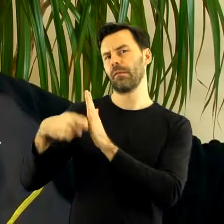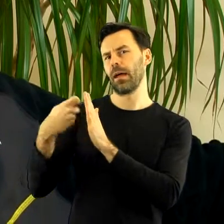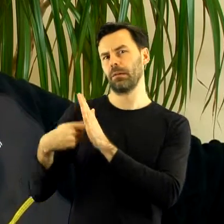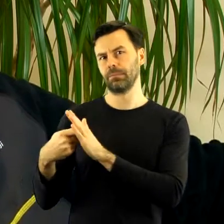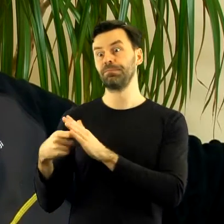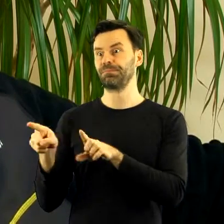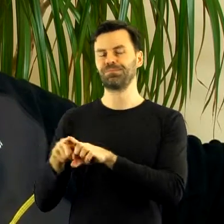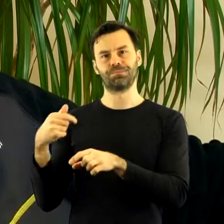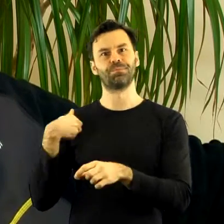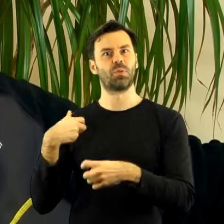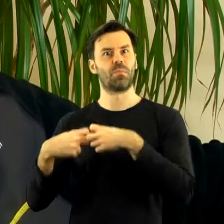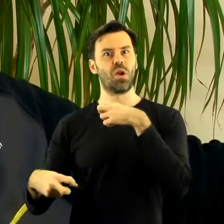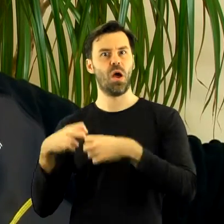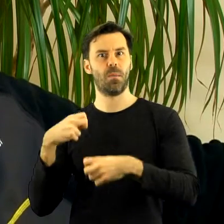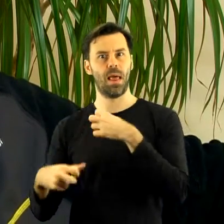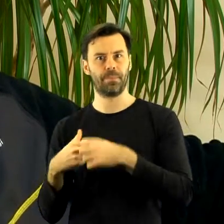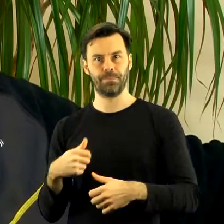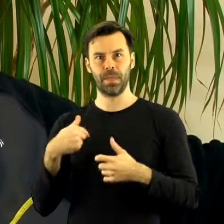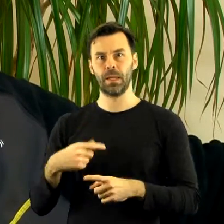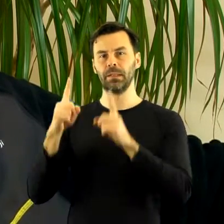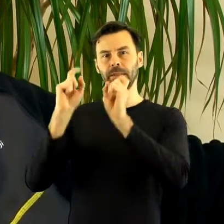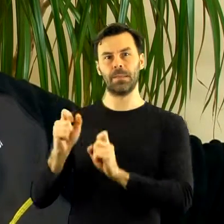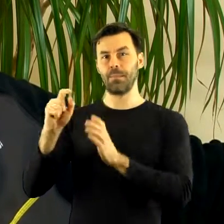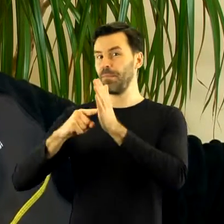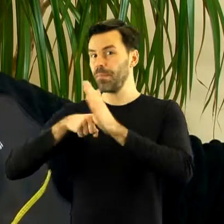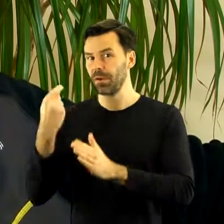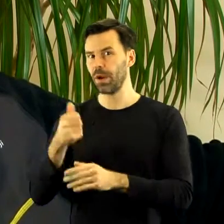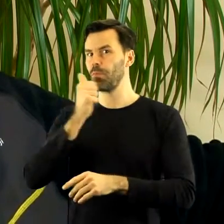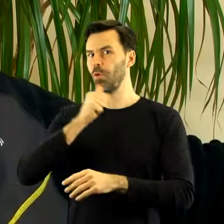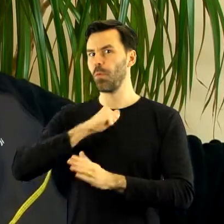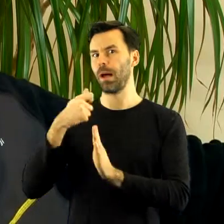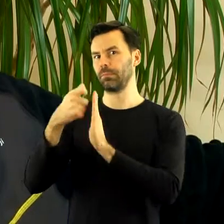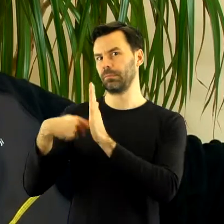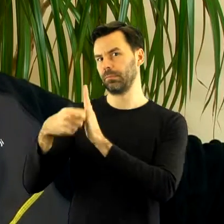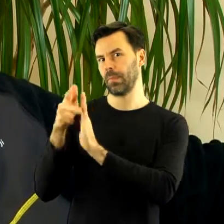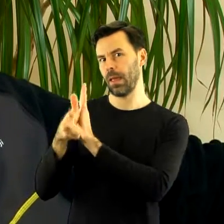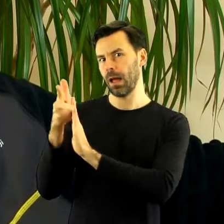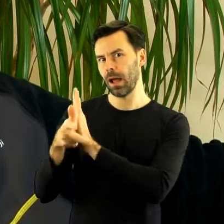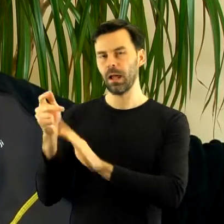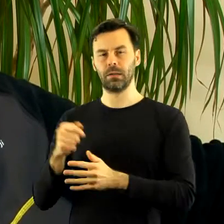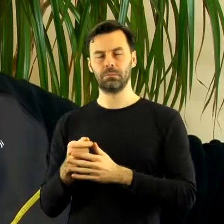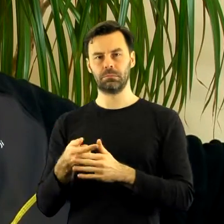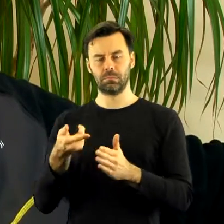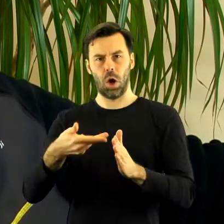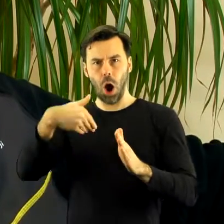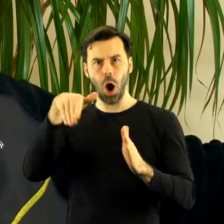sposób. Mieliśmy z tym też duże problemy, ponieważ w momencie pierwszych nagrań pojawiła się opinia.